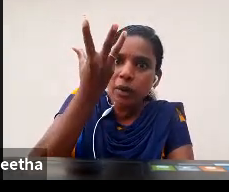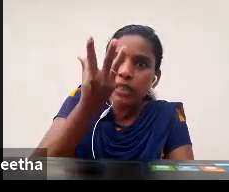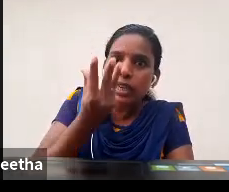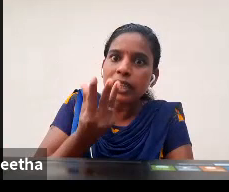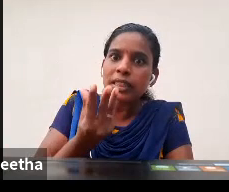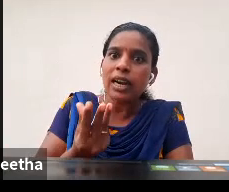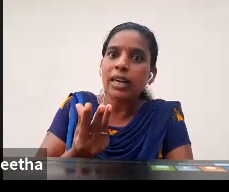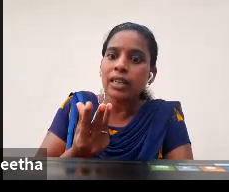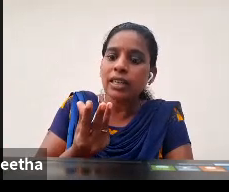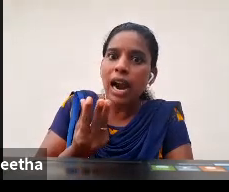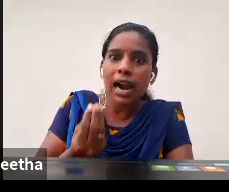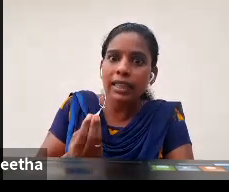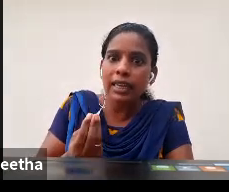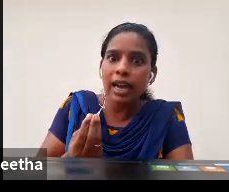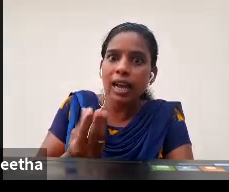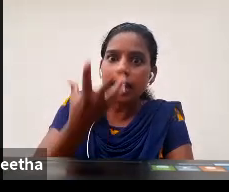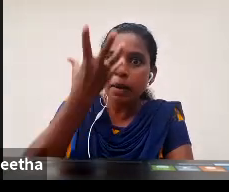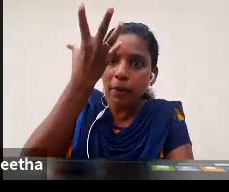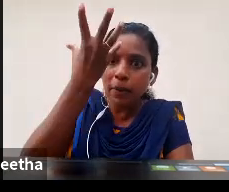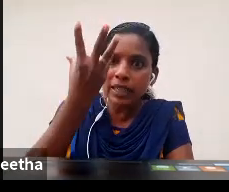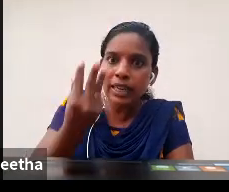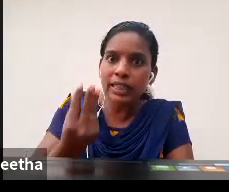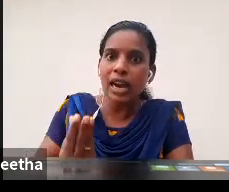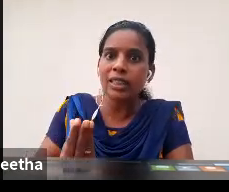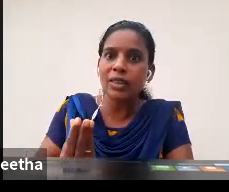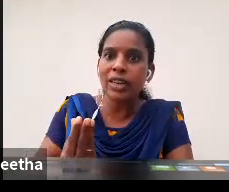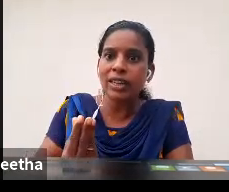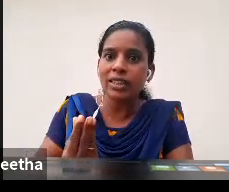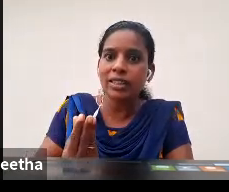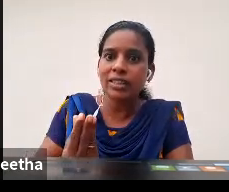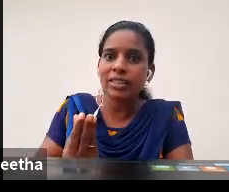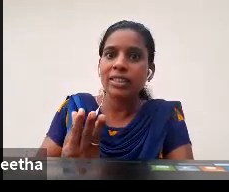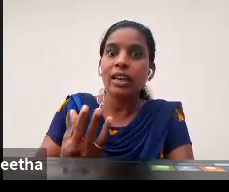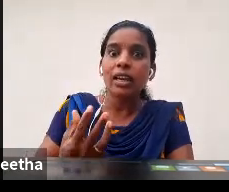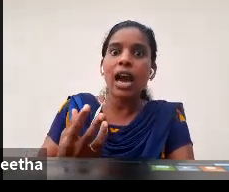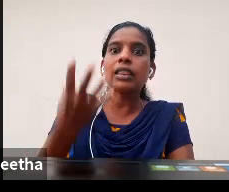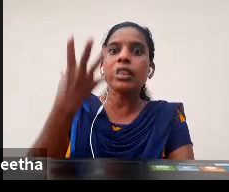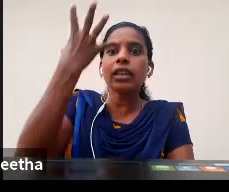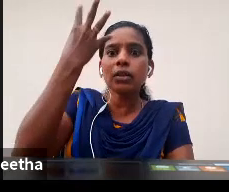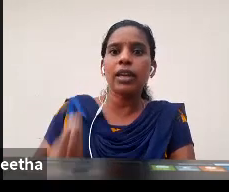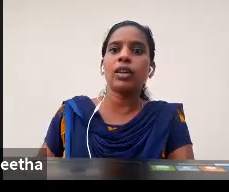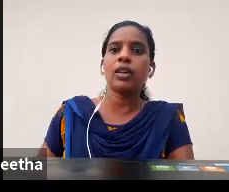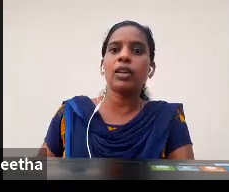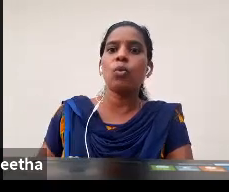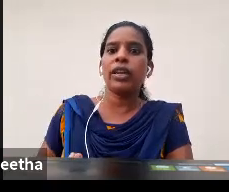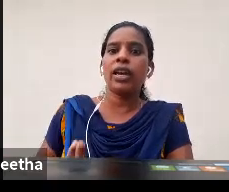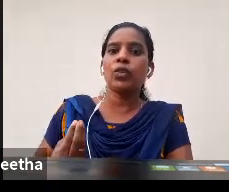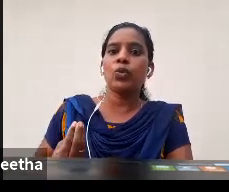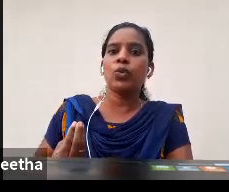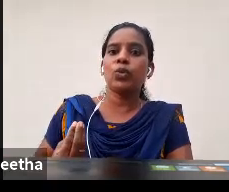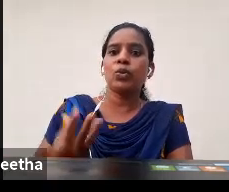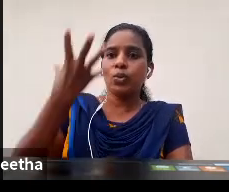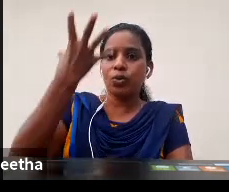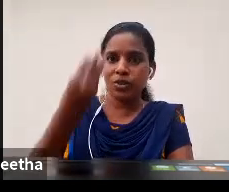സൂര്യൻ പതുക്കെ താഴുകയാണ്, അടയുന്നില്ല, പതുക്കെ താഴ്ന്നു വരികയാണ്. രാത്രി എന്ന് പറയാണ് എന്താ കൂമ്പി